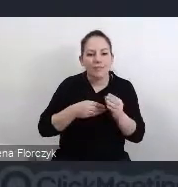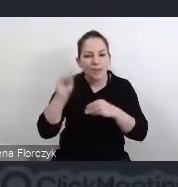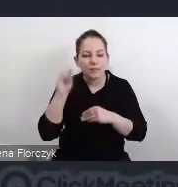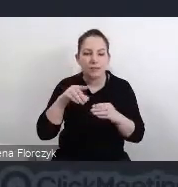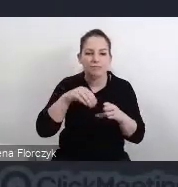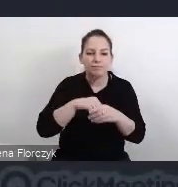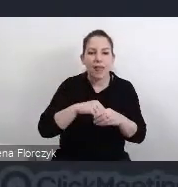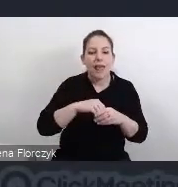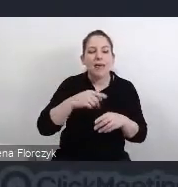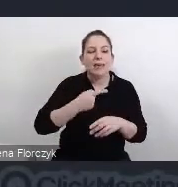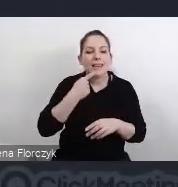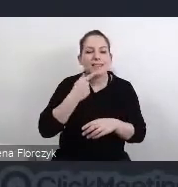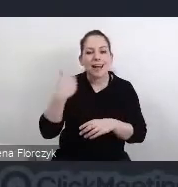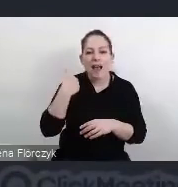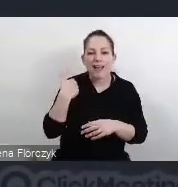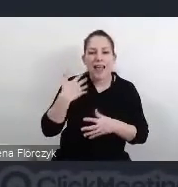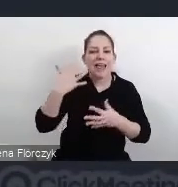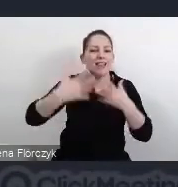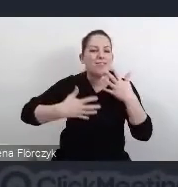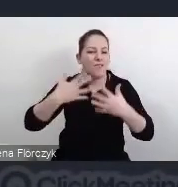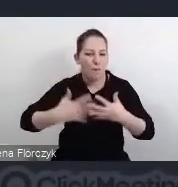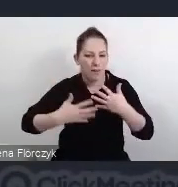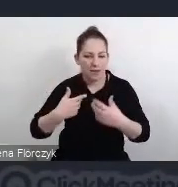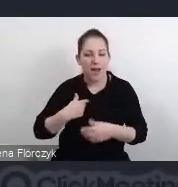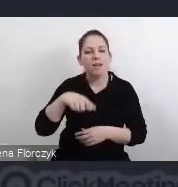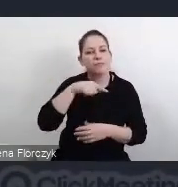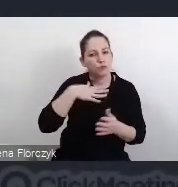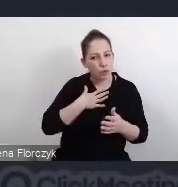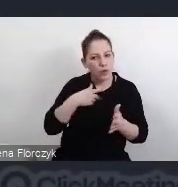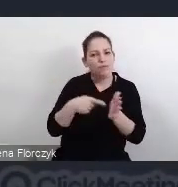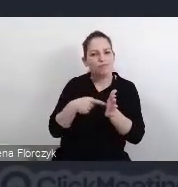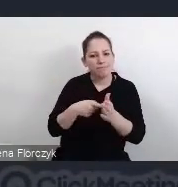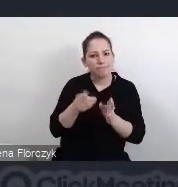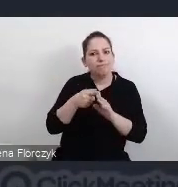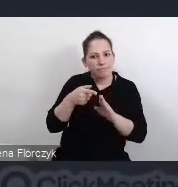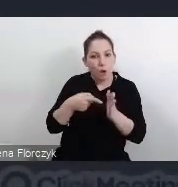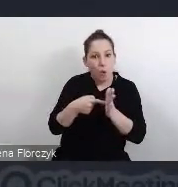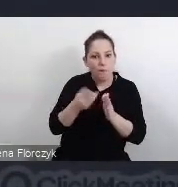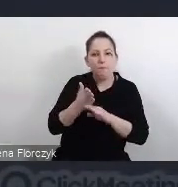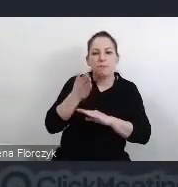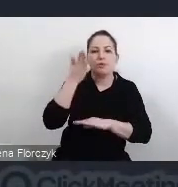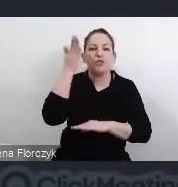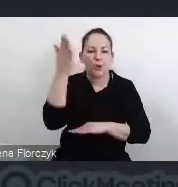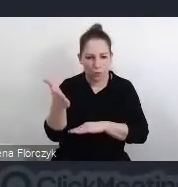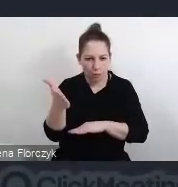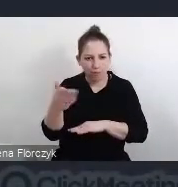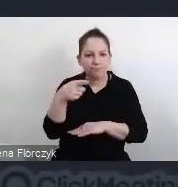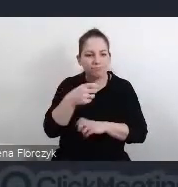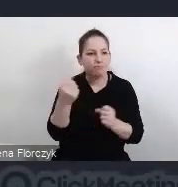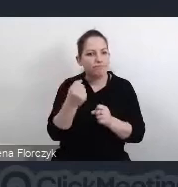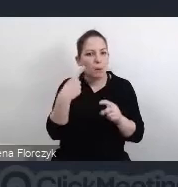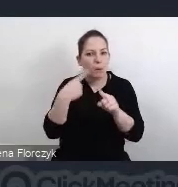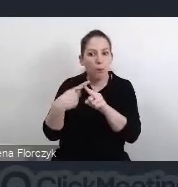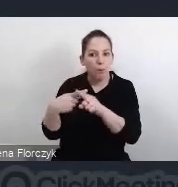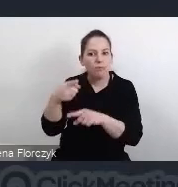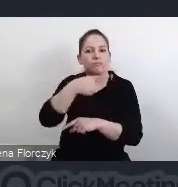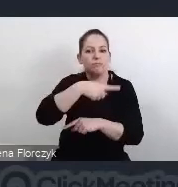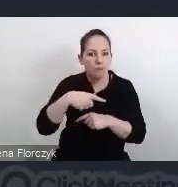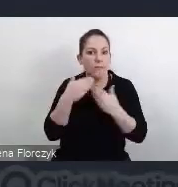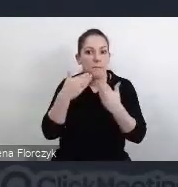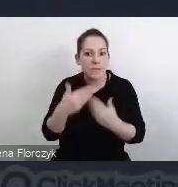informatykę, bo widzimy, że to jest jednak ta przyszłość i ten argument na plus, który może spowodować,